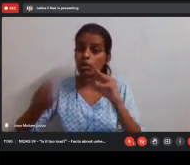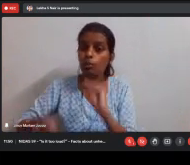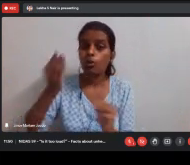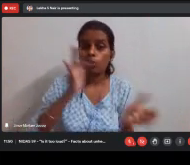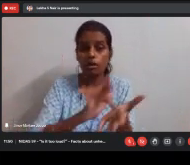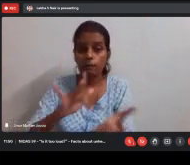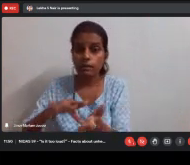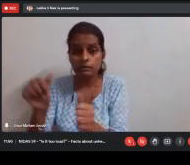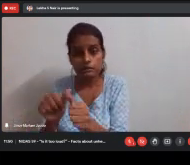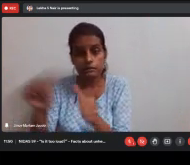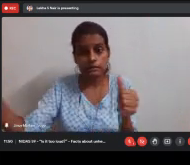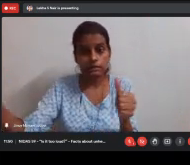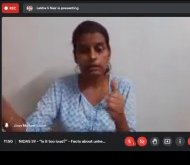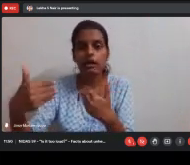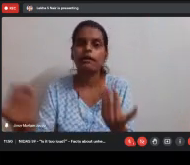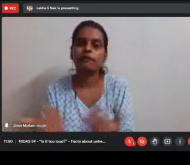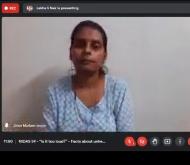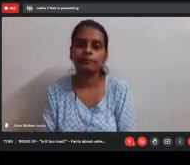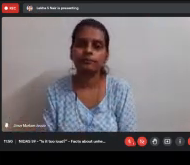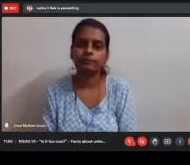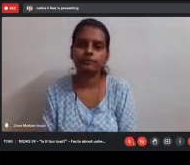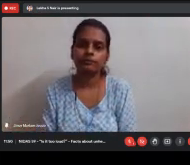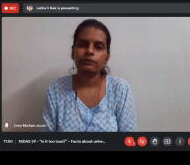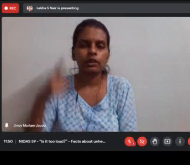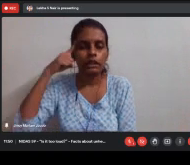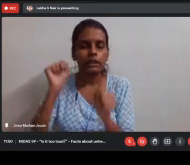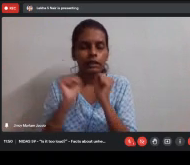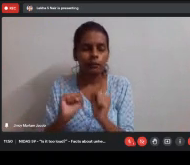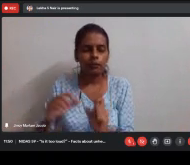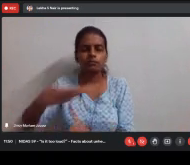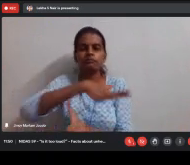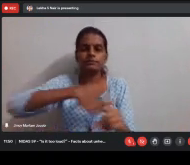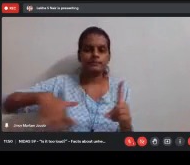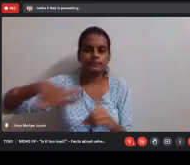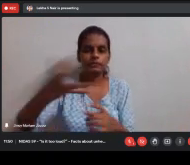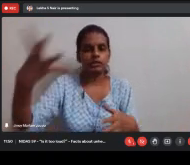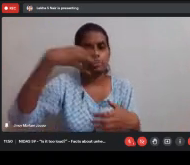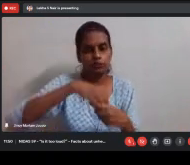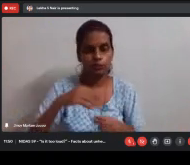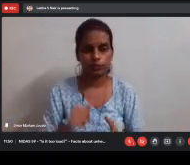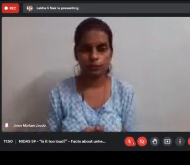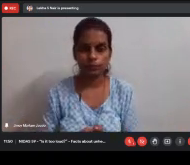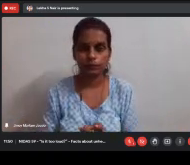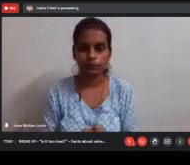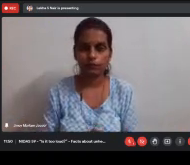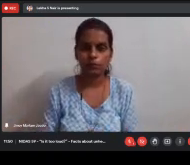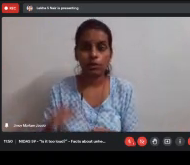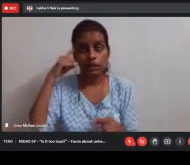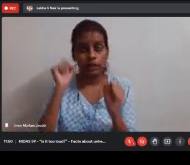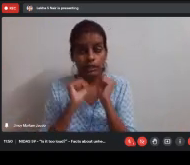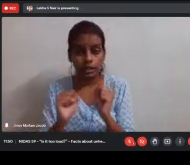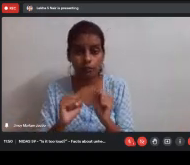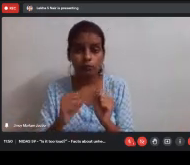ശബ്ദത്തിന്റെ ഉറവിടത്തിന്റെ അടുത്തിൽ നിന്നും മാറി നിൽക്കുമ്പോൾ തന്നെ നമുക്കൊരു ചെറിയൊരു രീതിയിലുള്ള ചെറിയ തോതിലുള്ള പ്രൊട്ടക്ഷൻ നമുക്ക് കിട്ടുന്നുണ്ട്. അതായത്